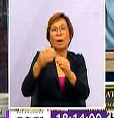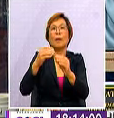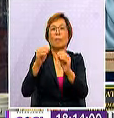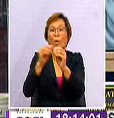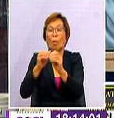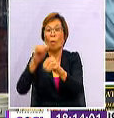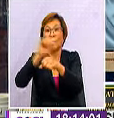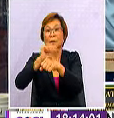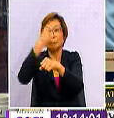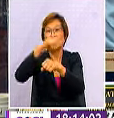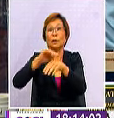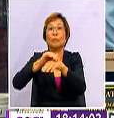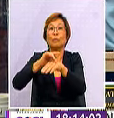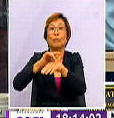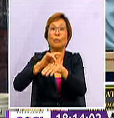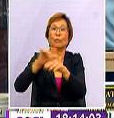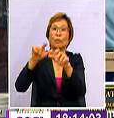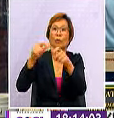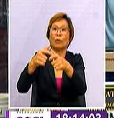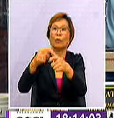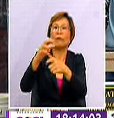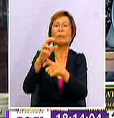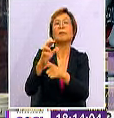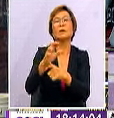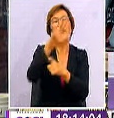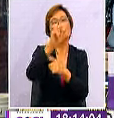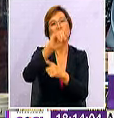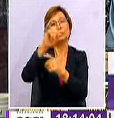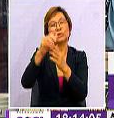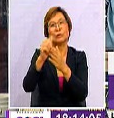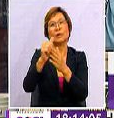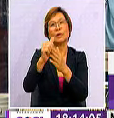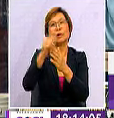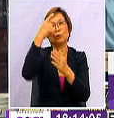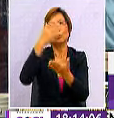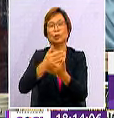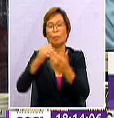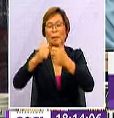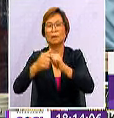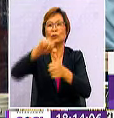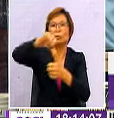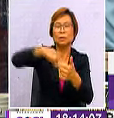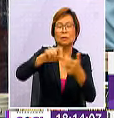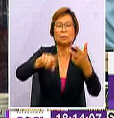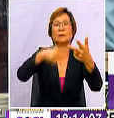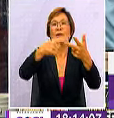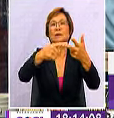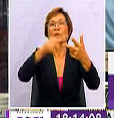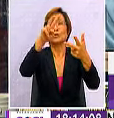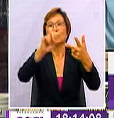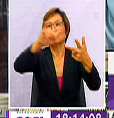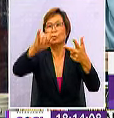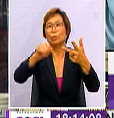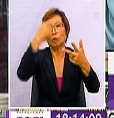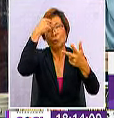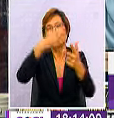pekerjaan bagi golongan rentan. Kedua, RM30 juta bagi inisiatif menangani isu sosial. Dan ketiga,